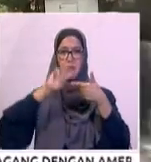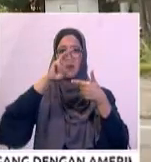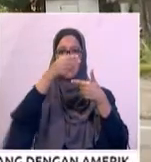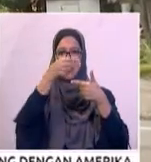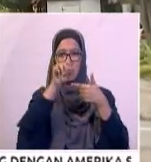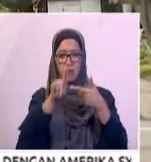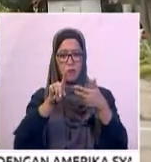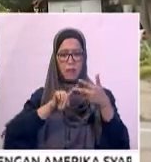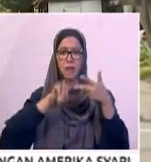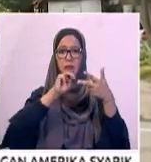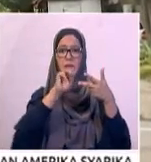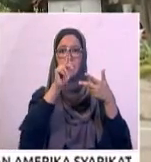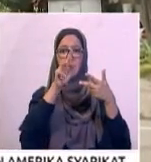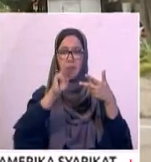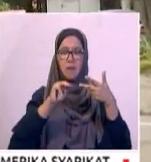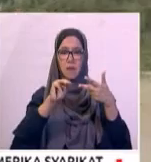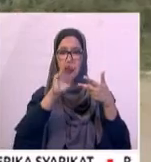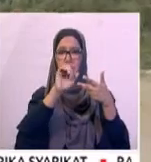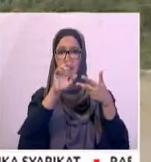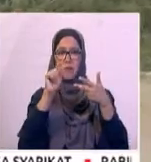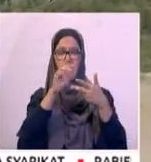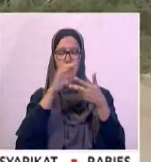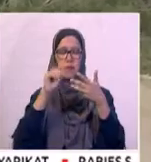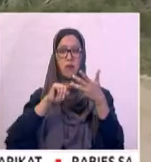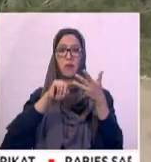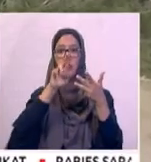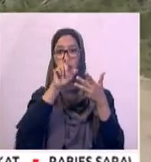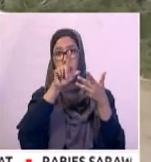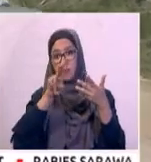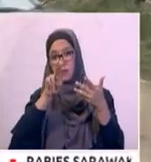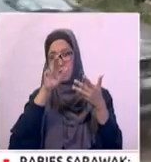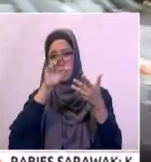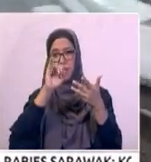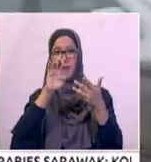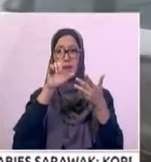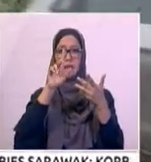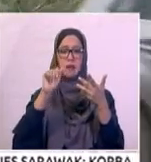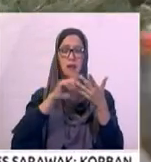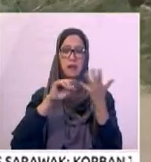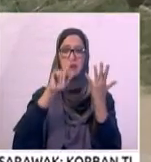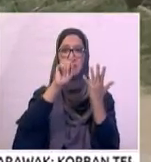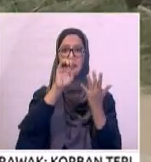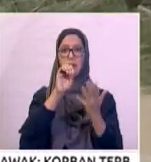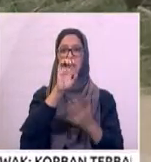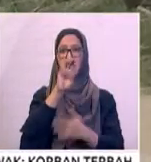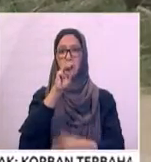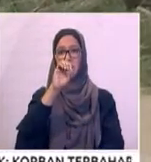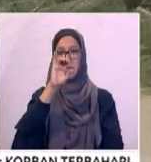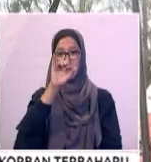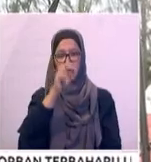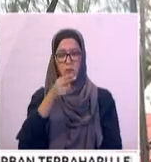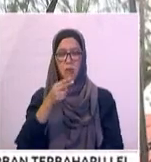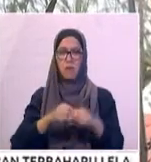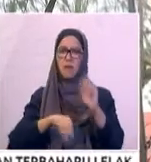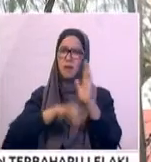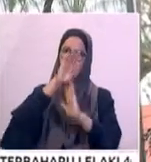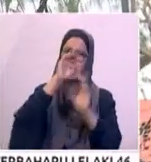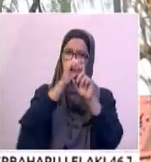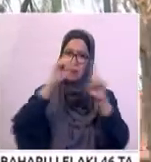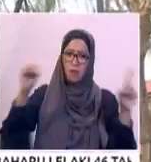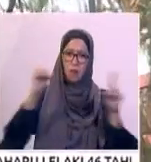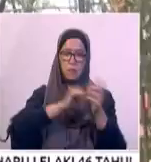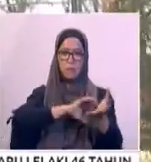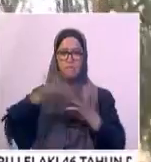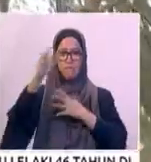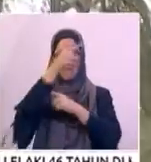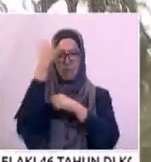Mukim Malut, Ulu Melaka dan Temunyong. Lebih 100 buah rosak kebanyakannya di bahagian bumbung akibat ditiup angin